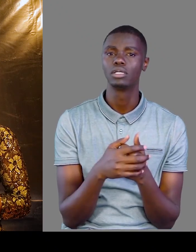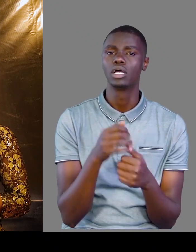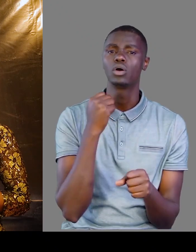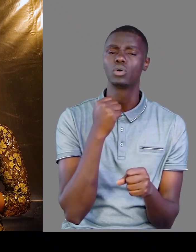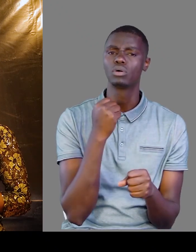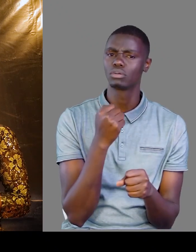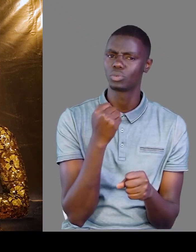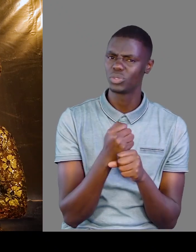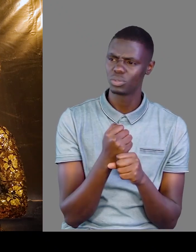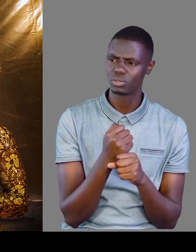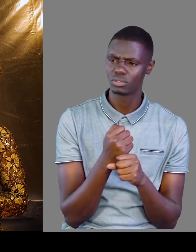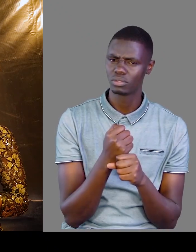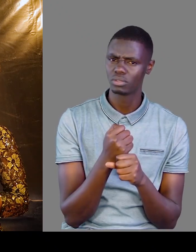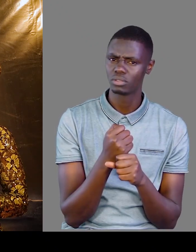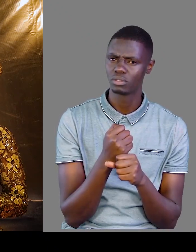licensing.